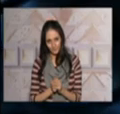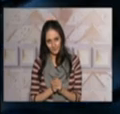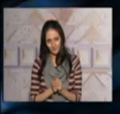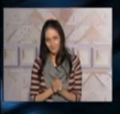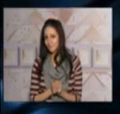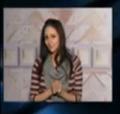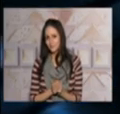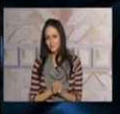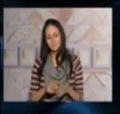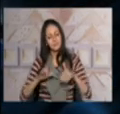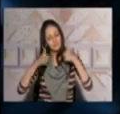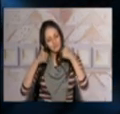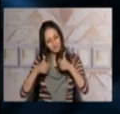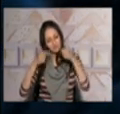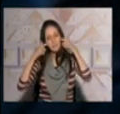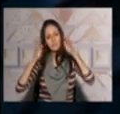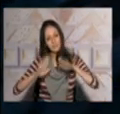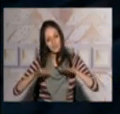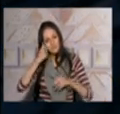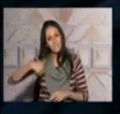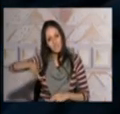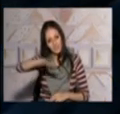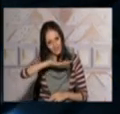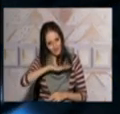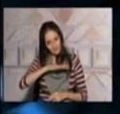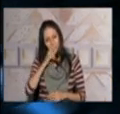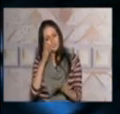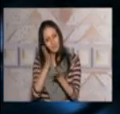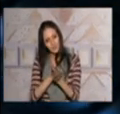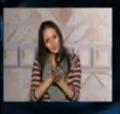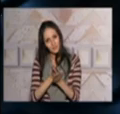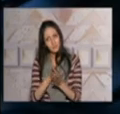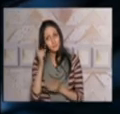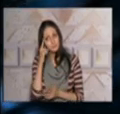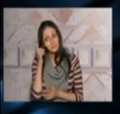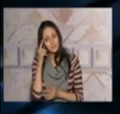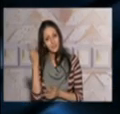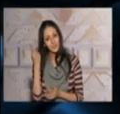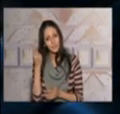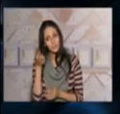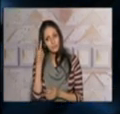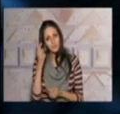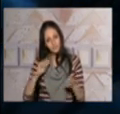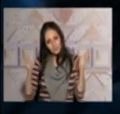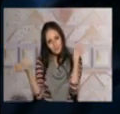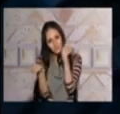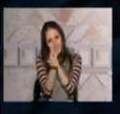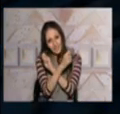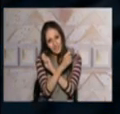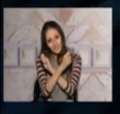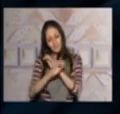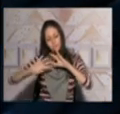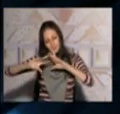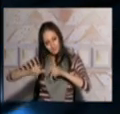يعني وجهة نظر حضرتك ان لسه في ناس الحقيقه ما عندهاش فكر التغيير والتطوير، لسه في ناس